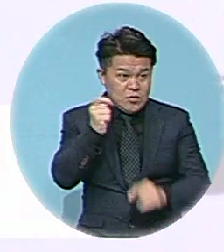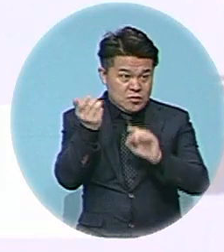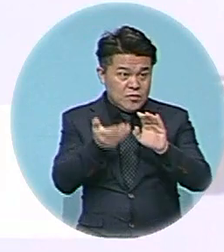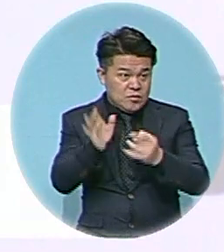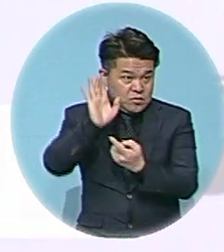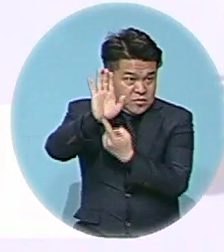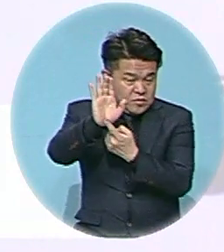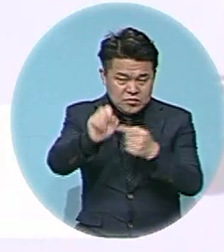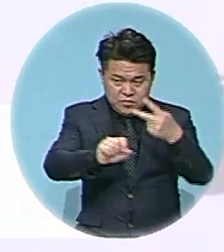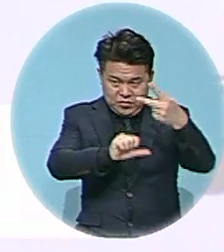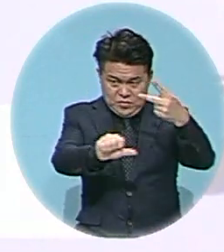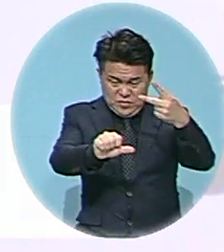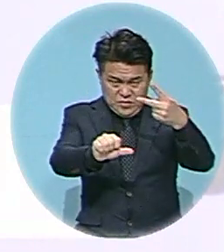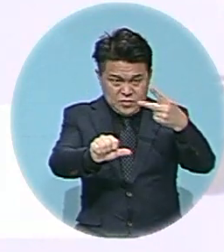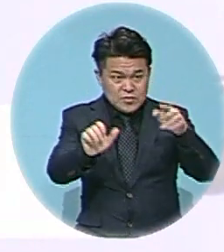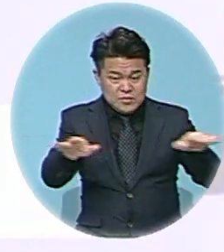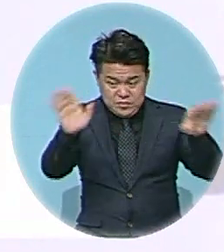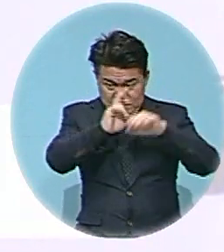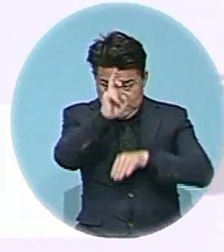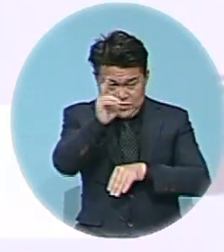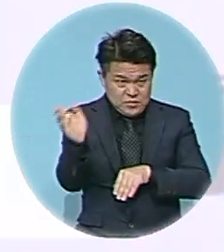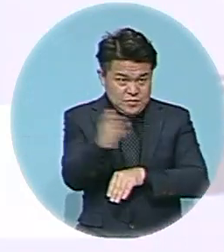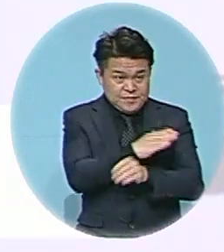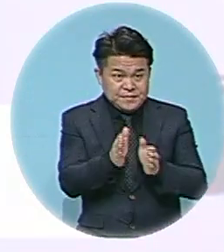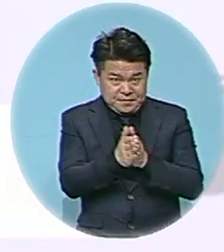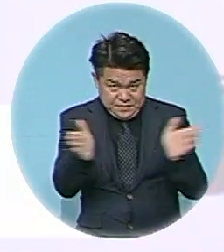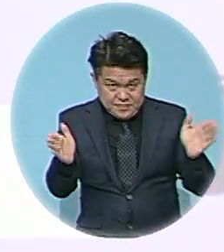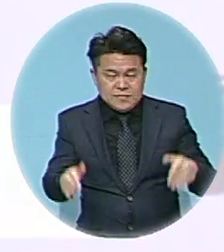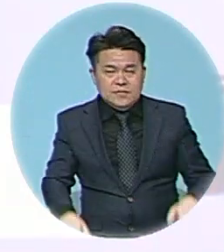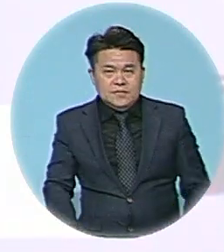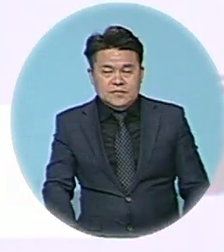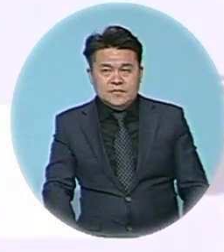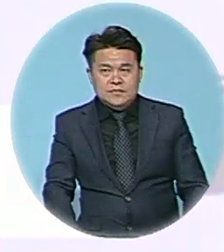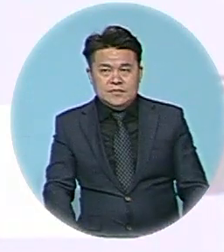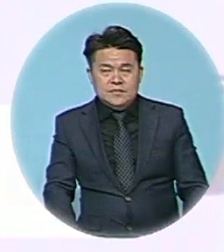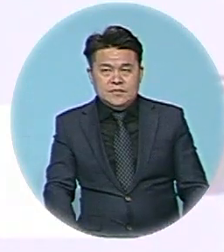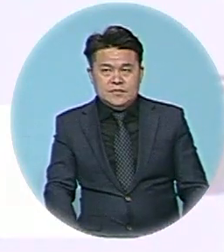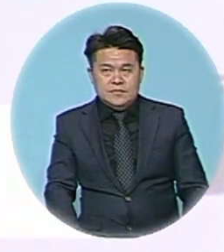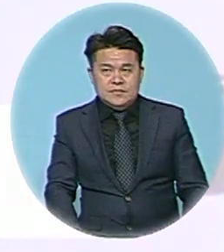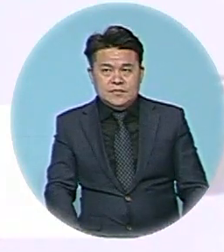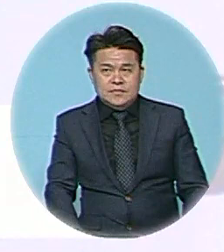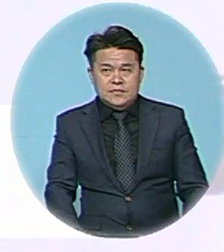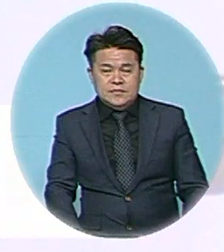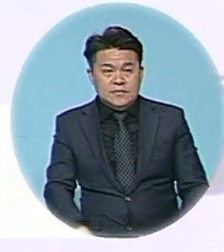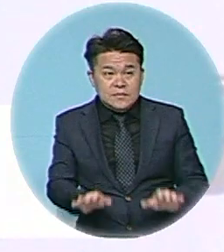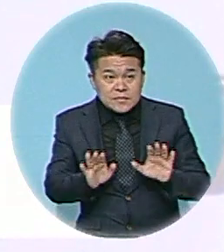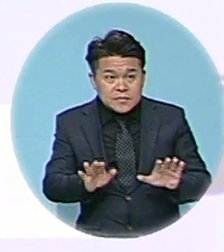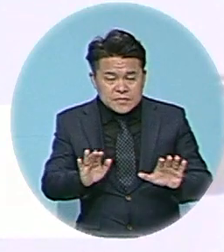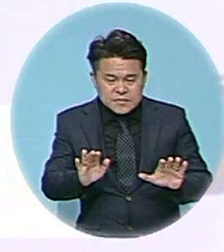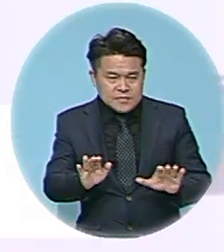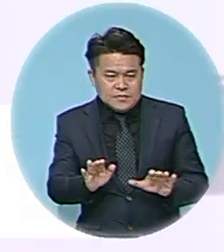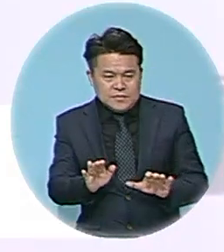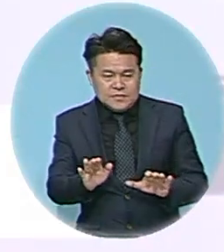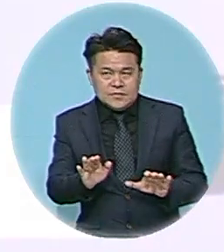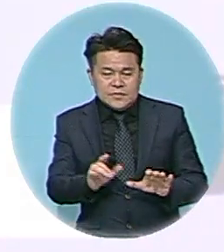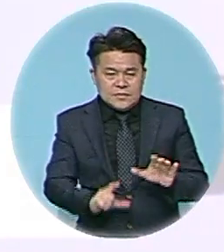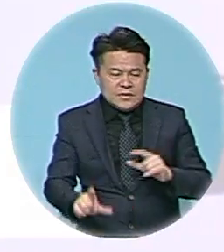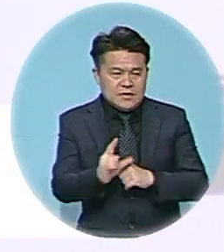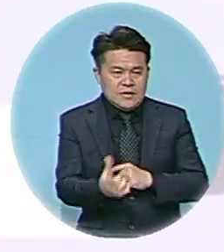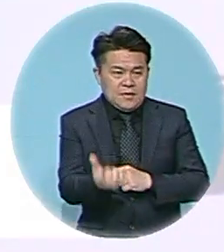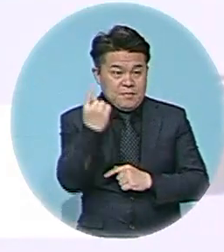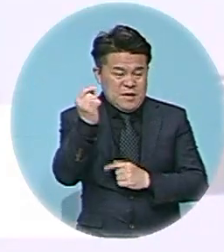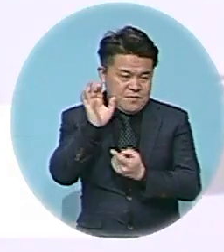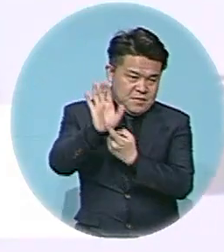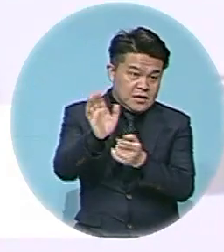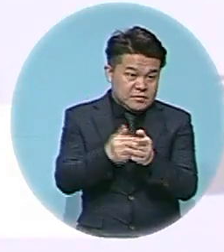2월 5일 금일 0시부터 시행이 되었습니다. 통상적인 절차보다 훨씬 빠른